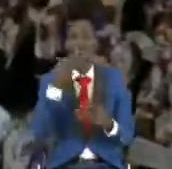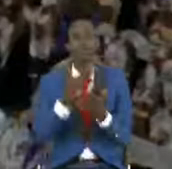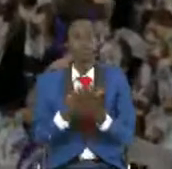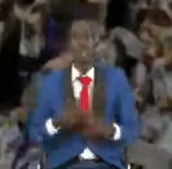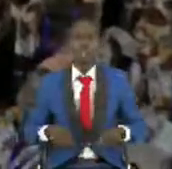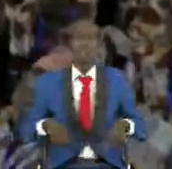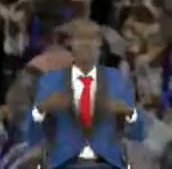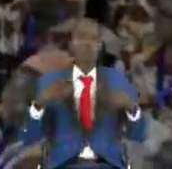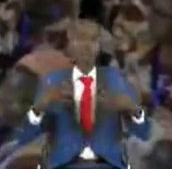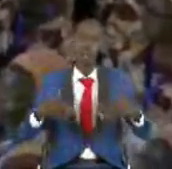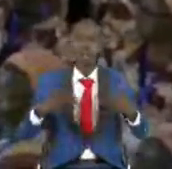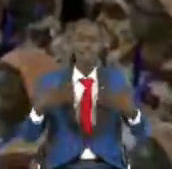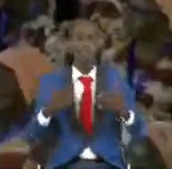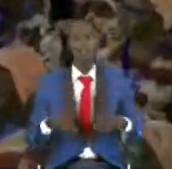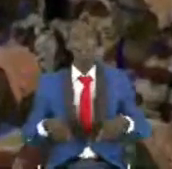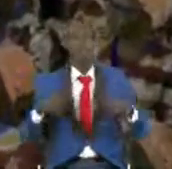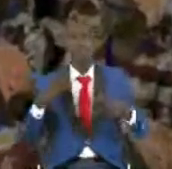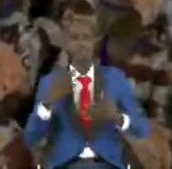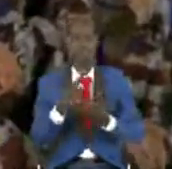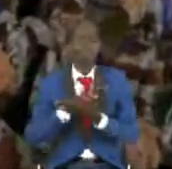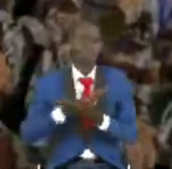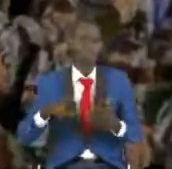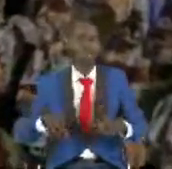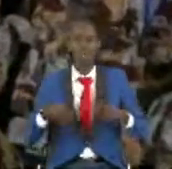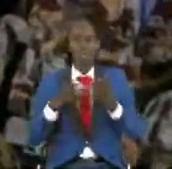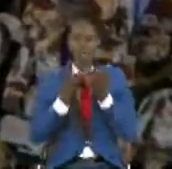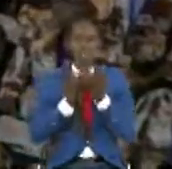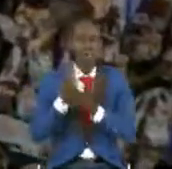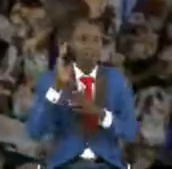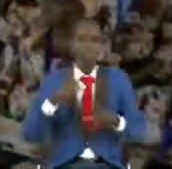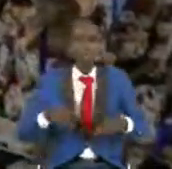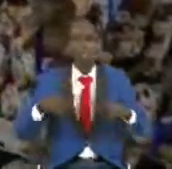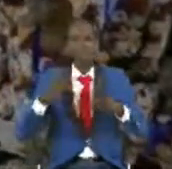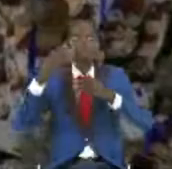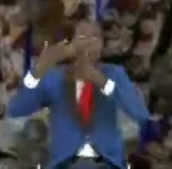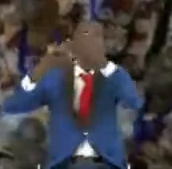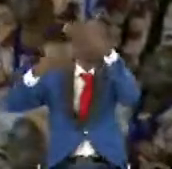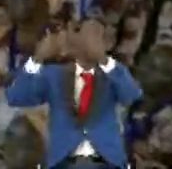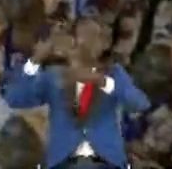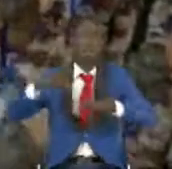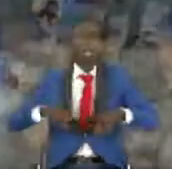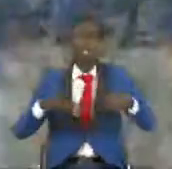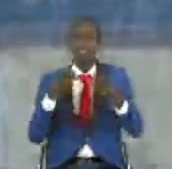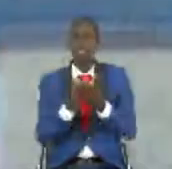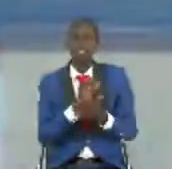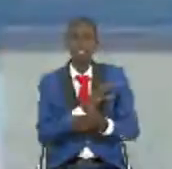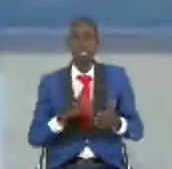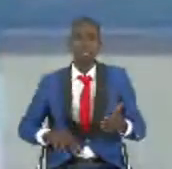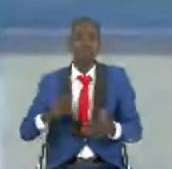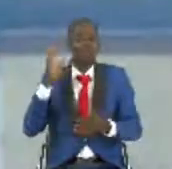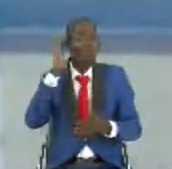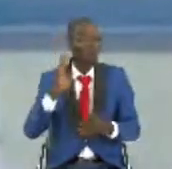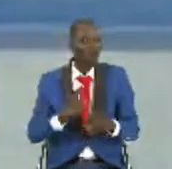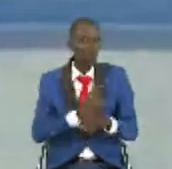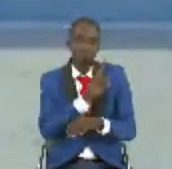heureuse, la vie juste, la bonne vie et la vie progressive que Christ devrait